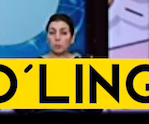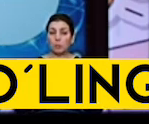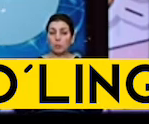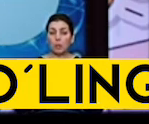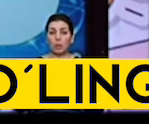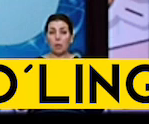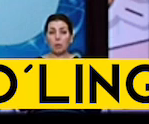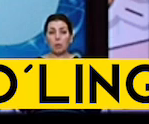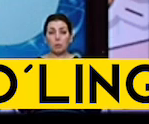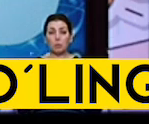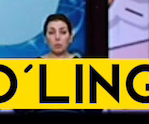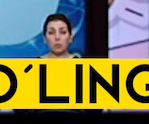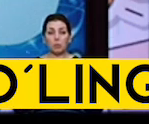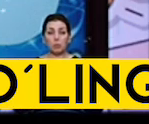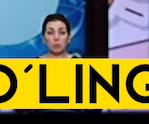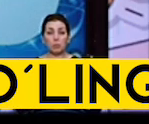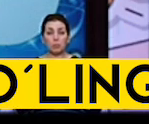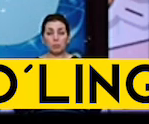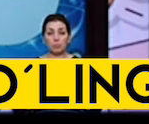qilig'i boshqa.